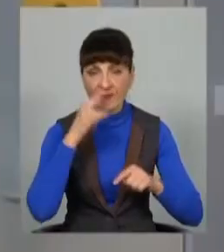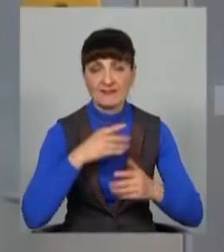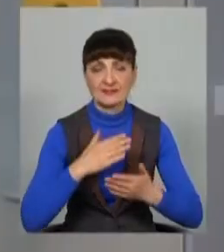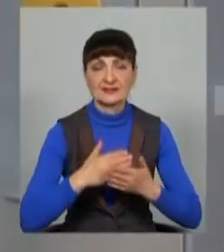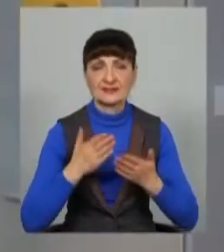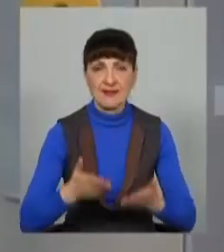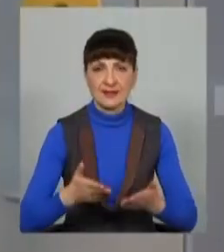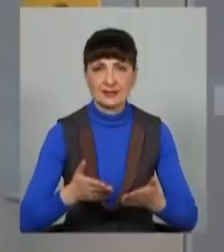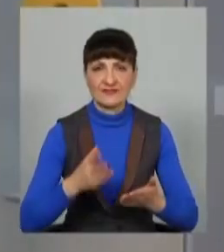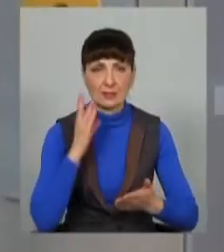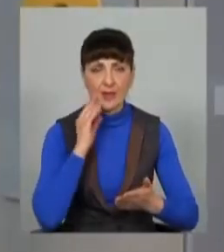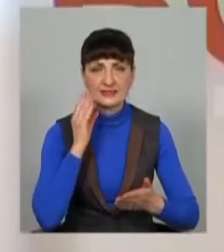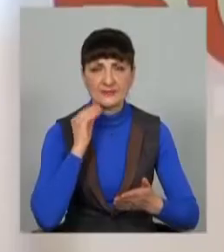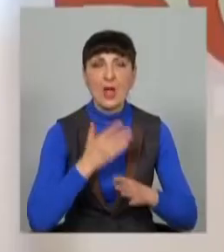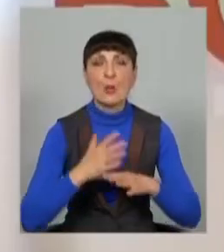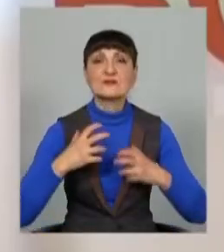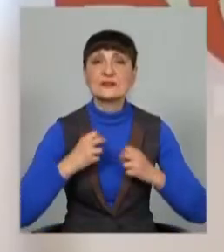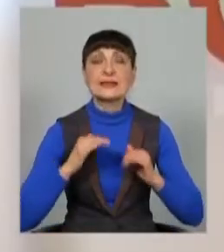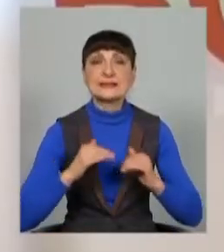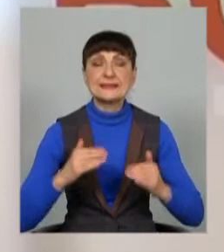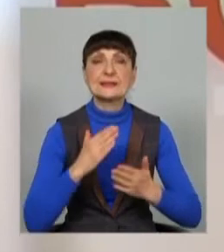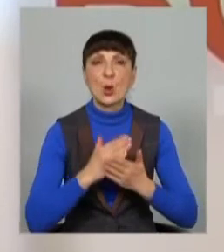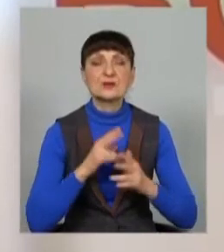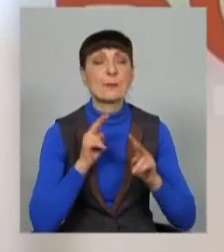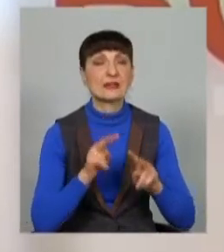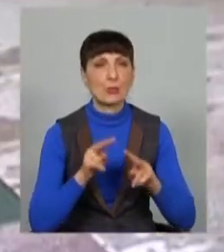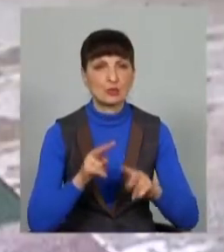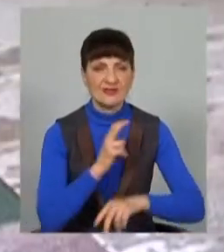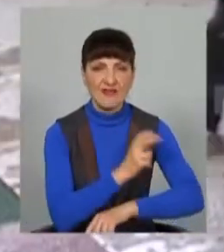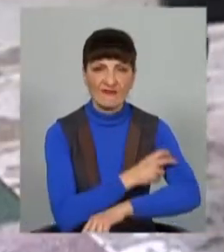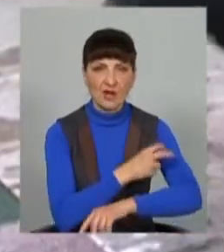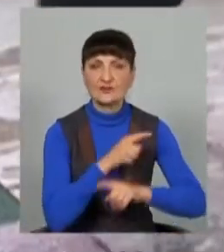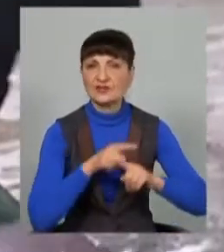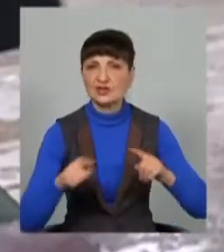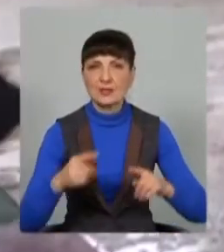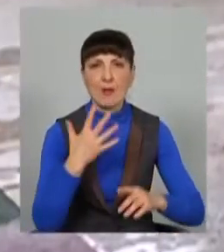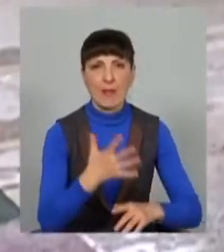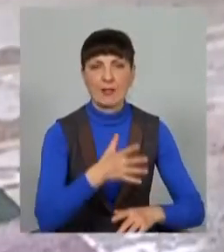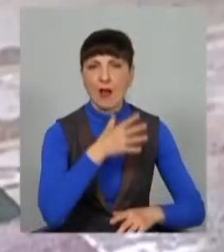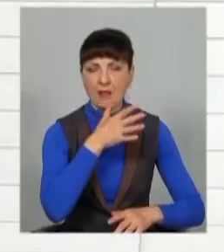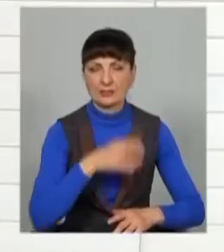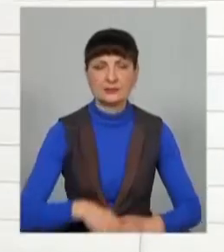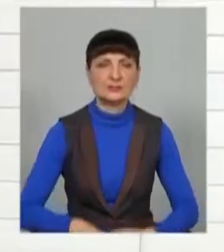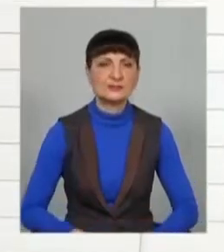находится у нас в городе. После выздоровления дети находятся под наблюдением врача в течение 5 лет.